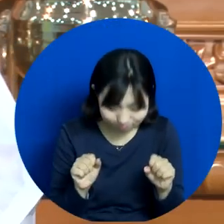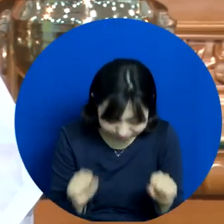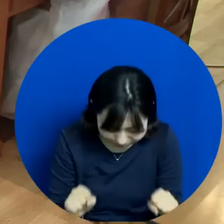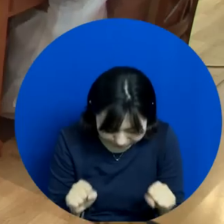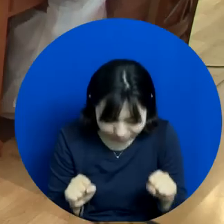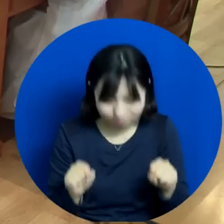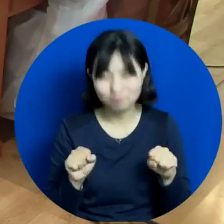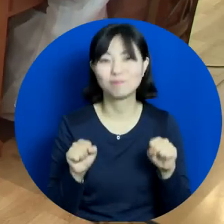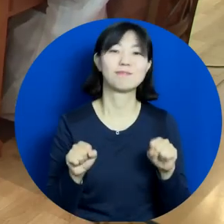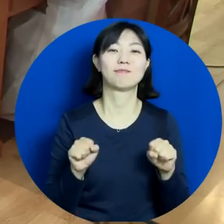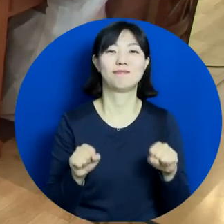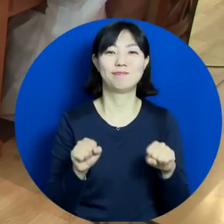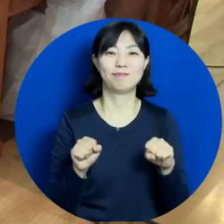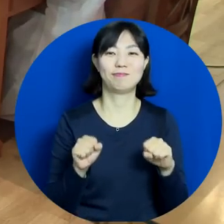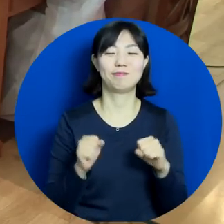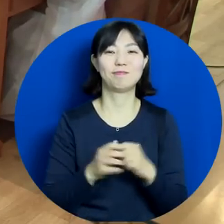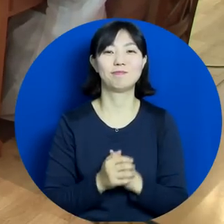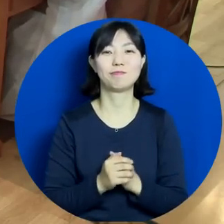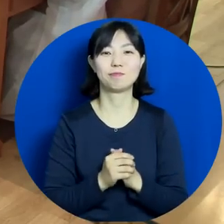안녕하세요.